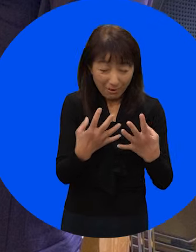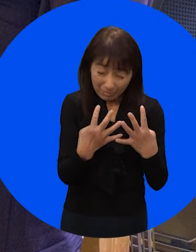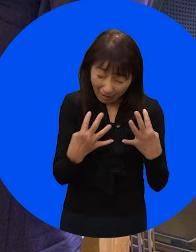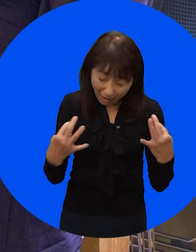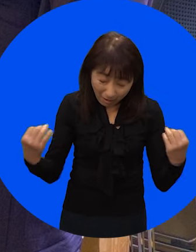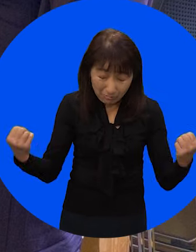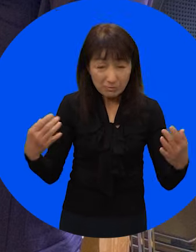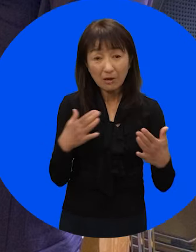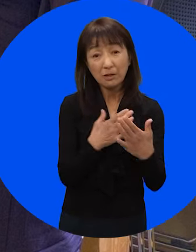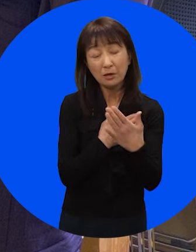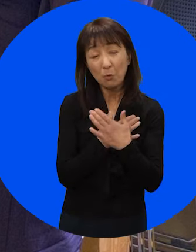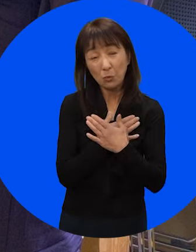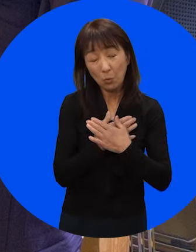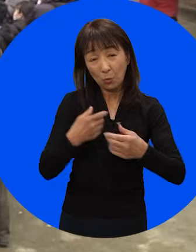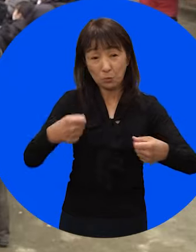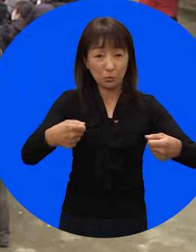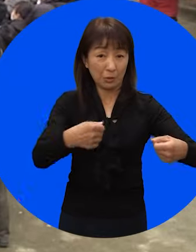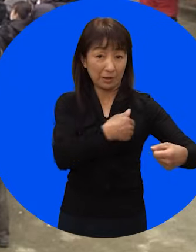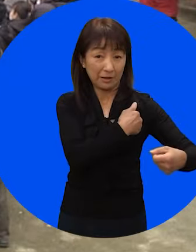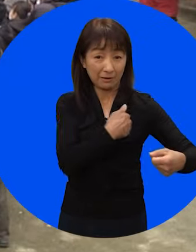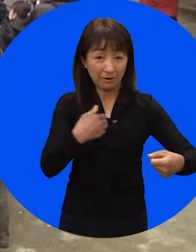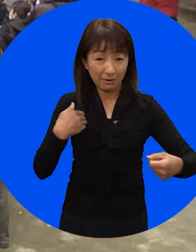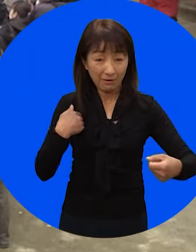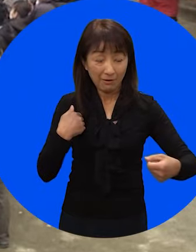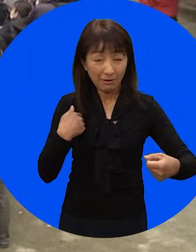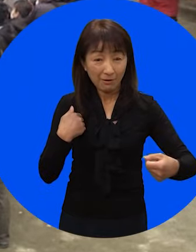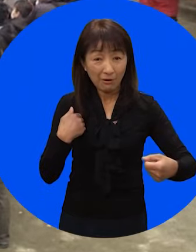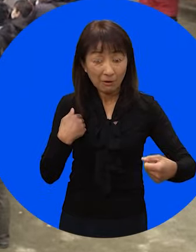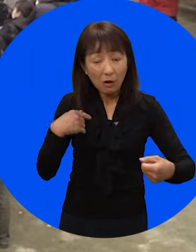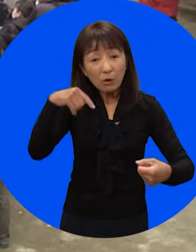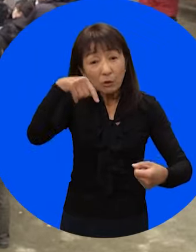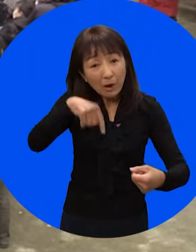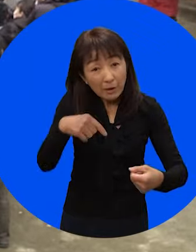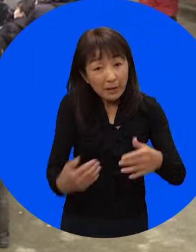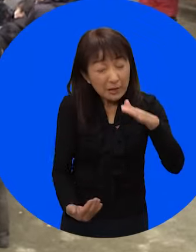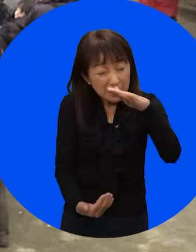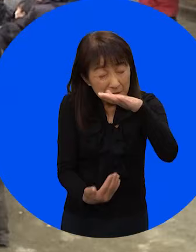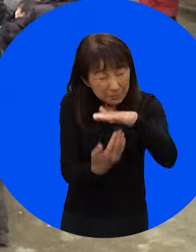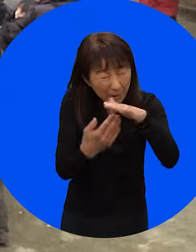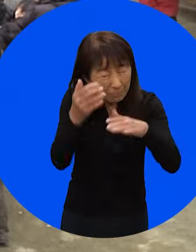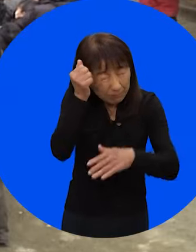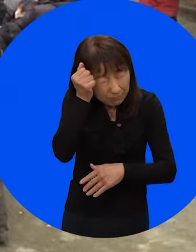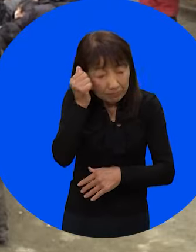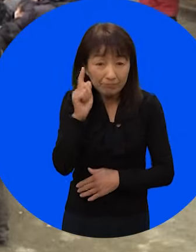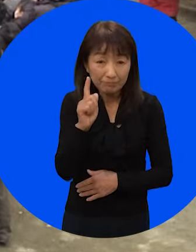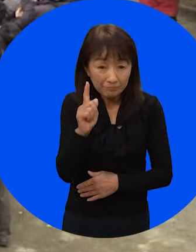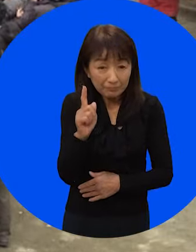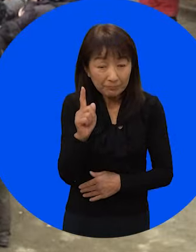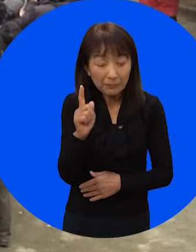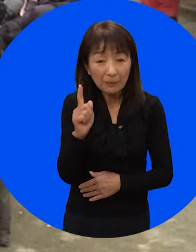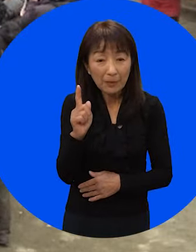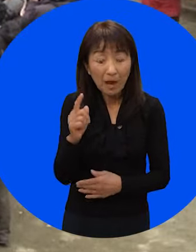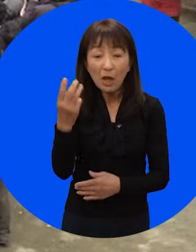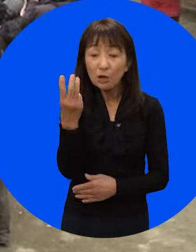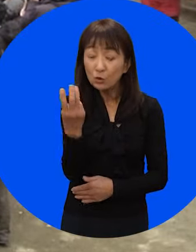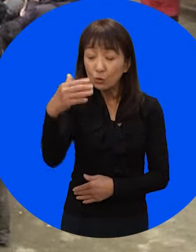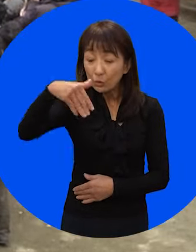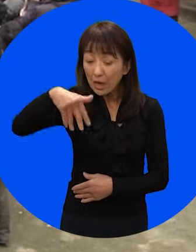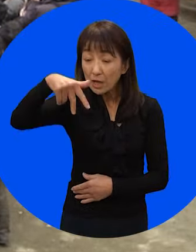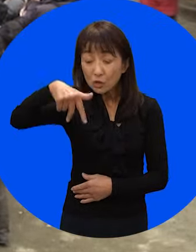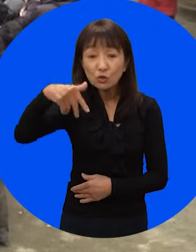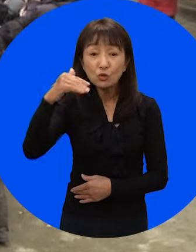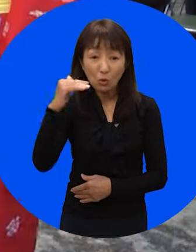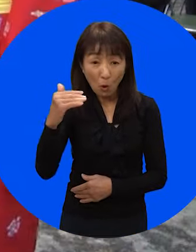和服を仕立ててきました。中でも印象深いのがユネスコから無形文化遺産に指定され